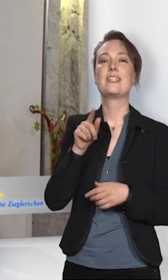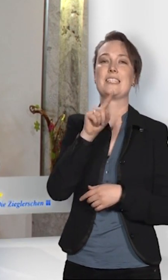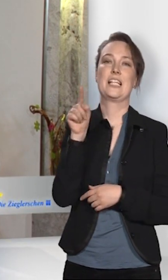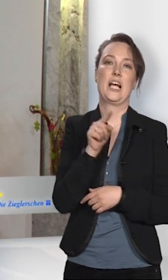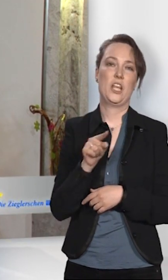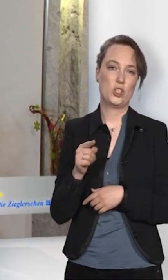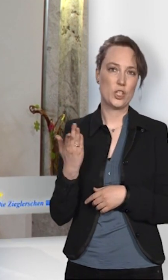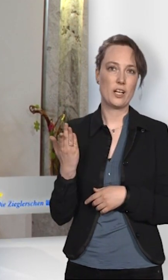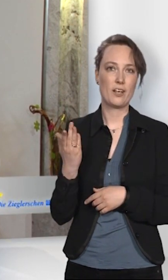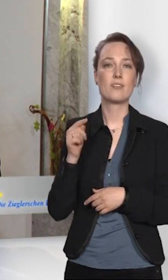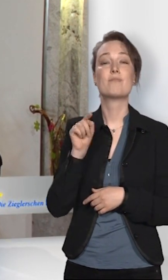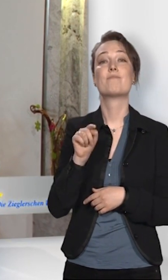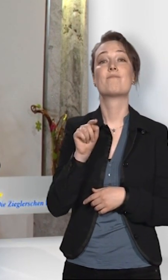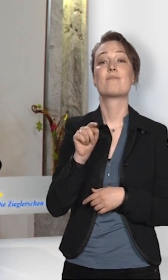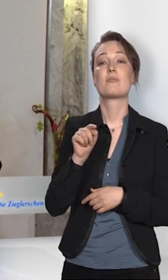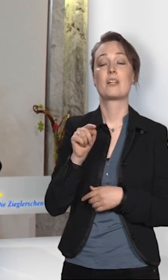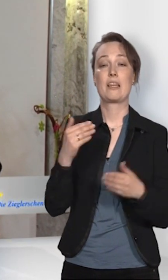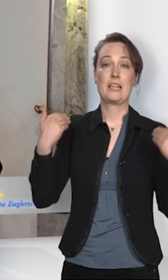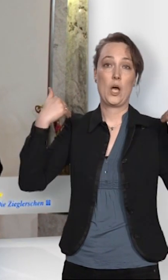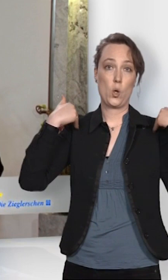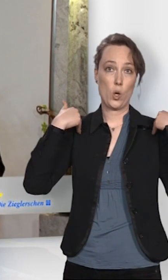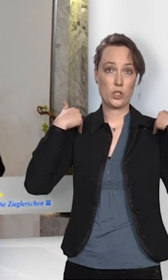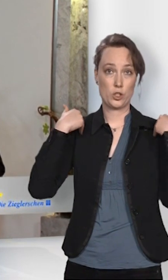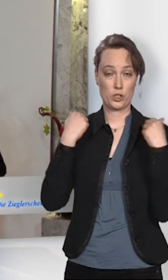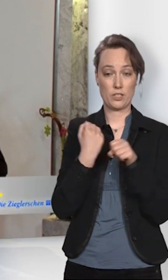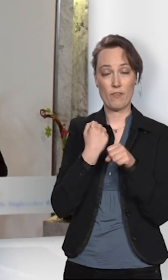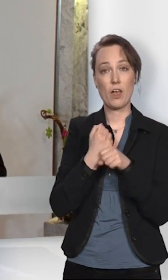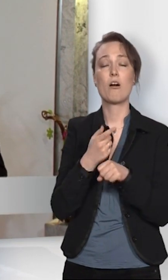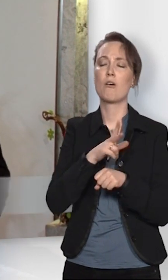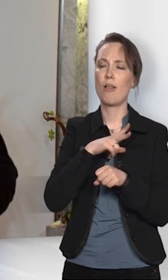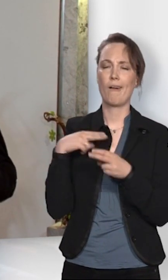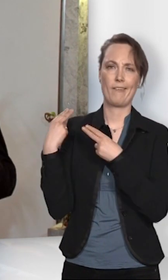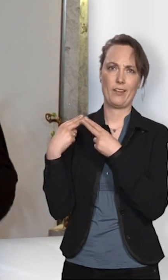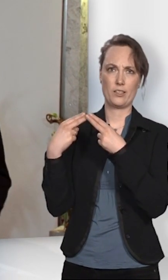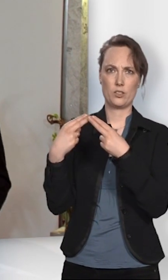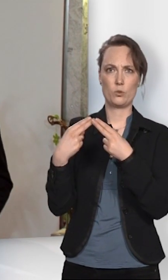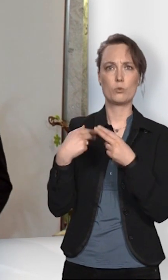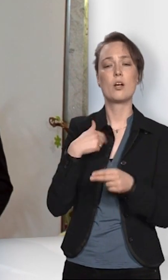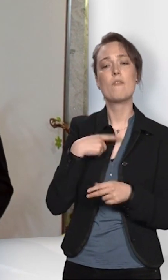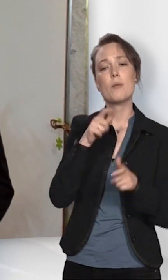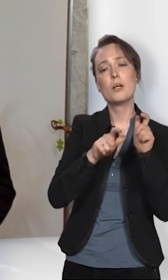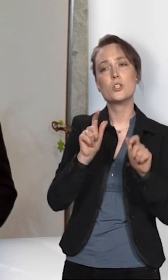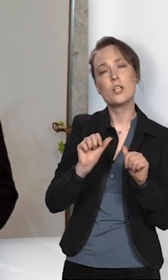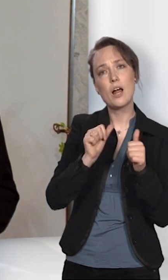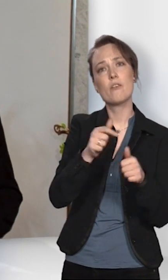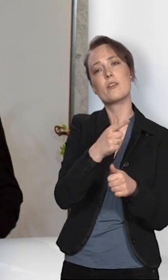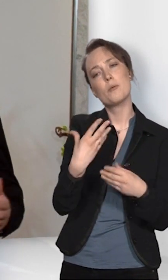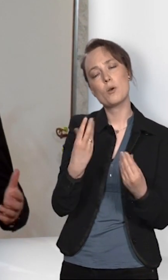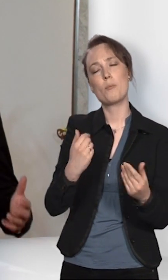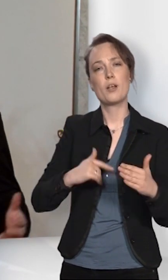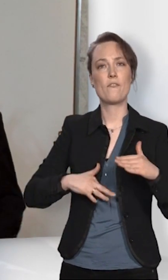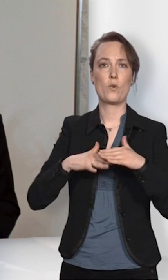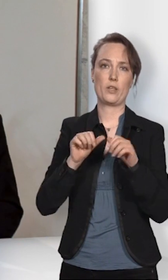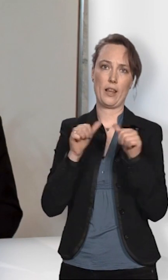die Ziegloschen. Das ist ein diakonisches Werk mit langer Tradition. Wir möchten Menschen helfen, dass sie ein erfülltes Leben haben. Das tun wir in